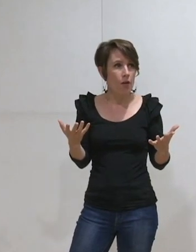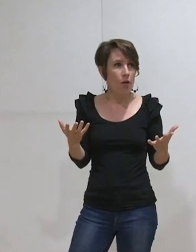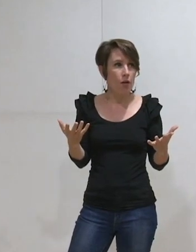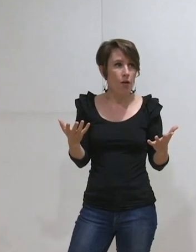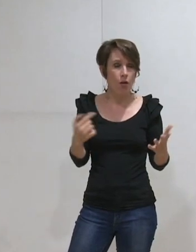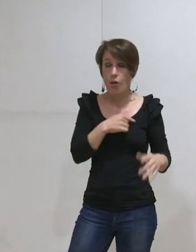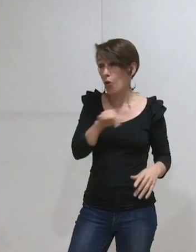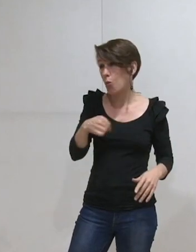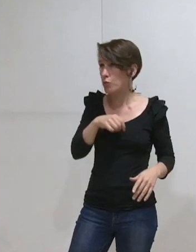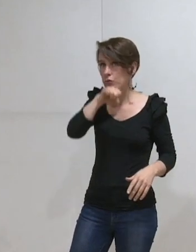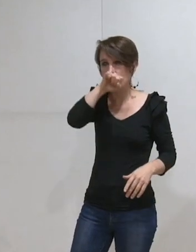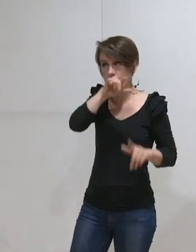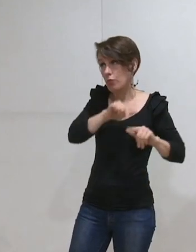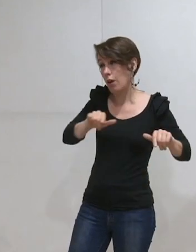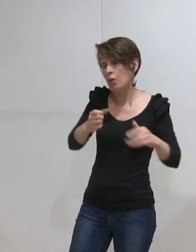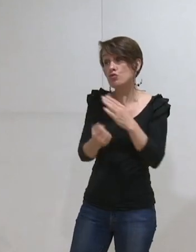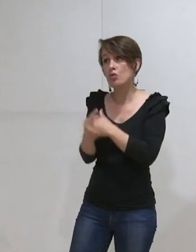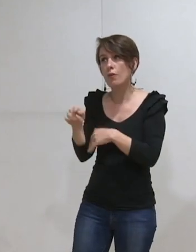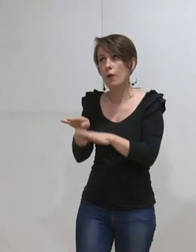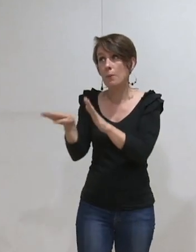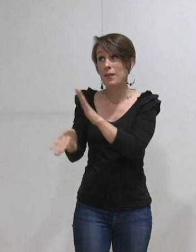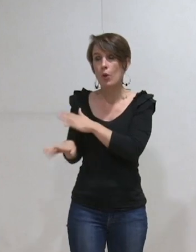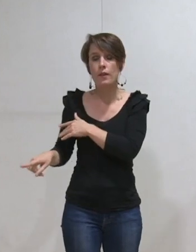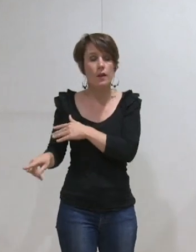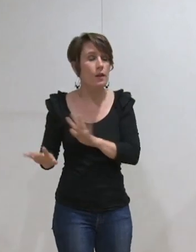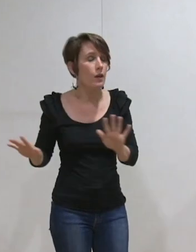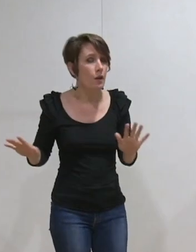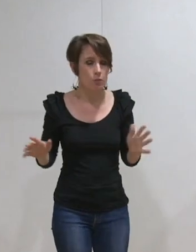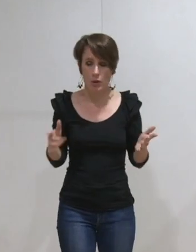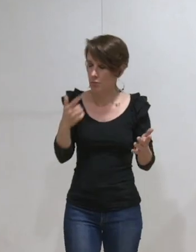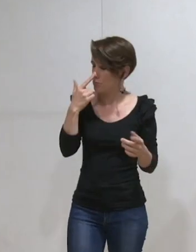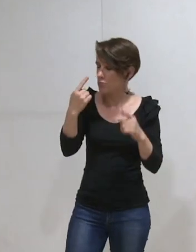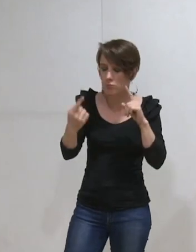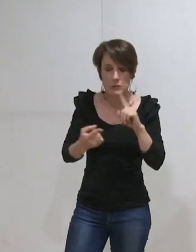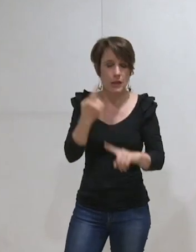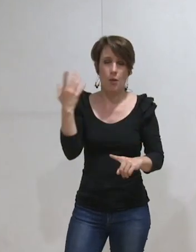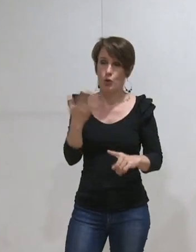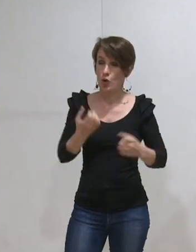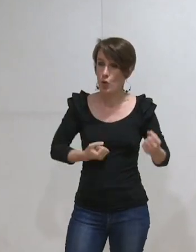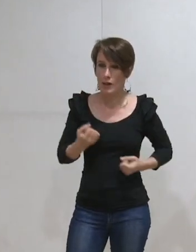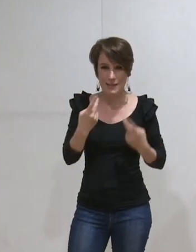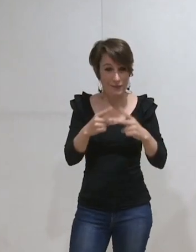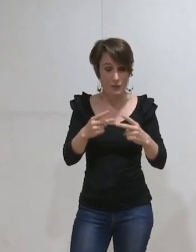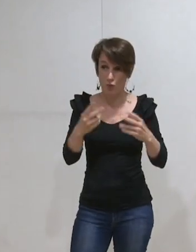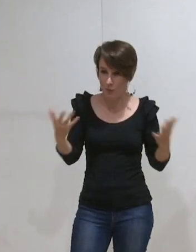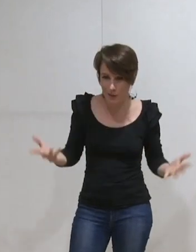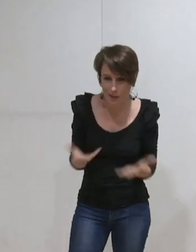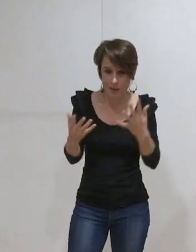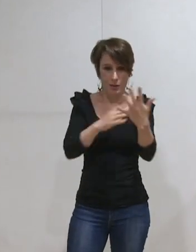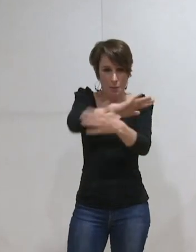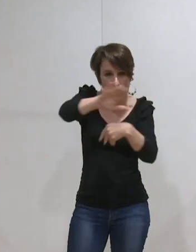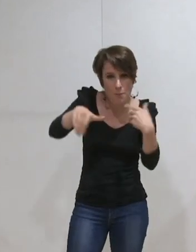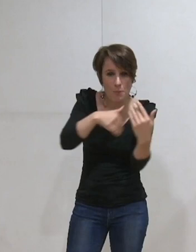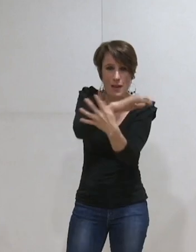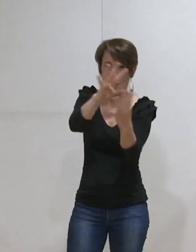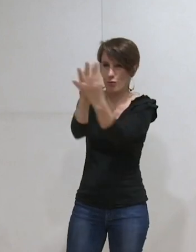petite minorité c'est important que les services publics trouvent une mixité de besoins et de population et permettent la rencontre entre